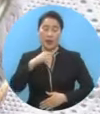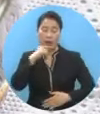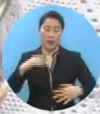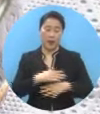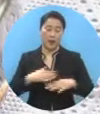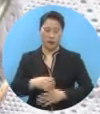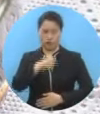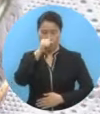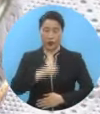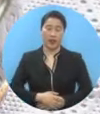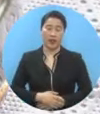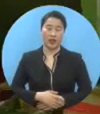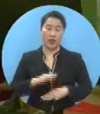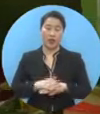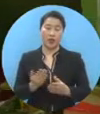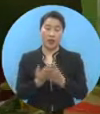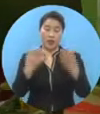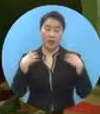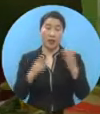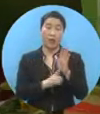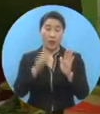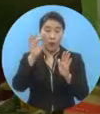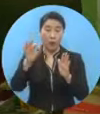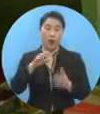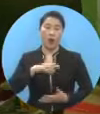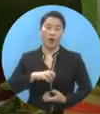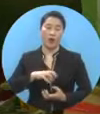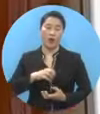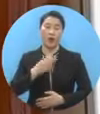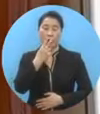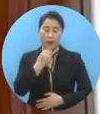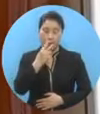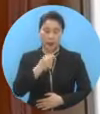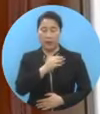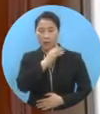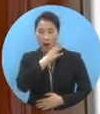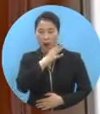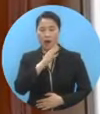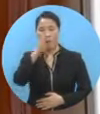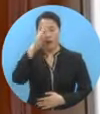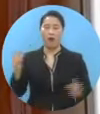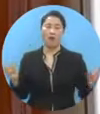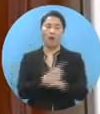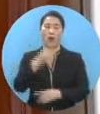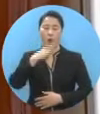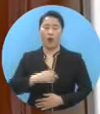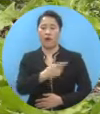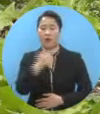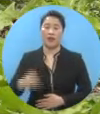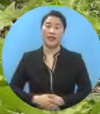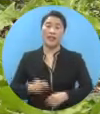혈액순환에 좋다고 알려진 흰 민들레는 농촌진흥청에 따르면 위염이나 위궤양 등 위장병 개선 효능이